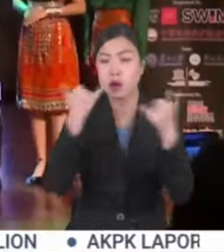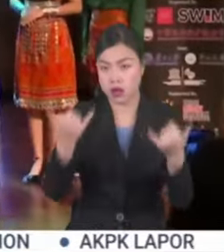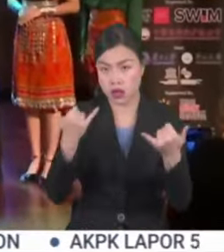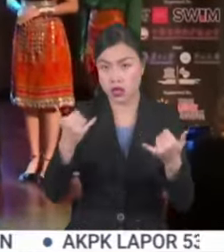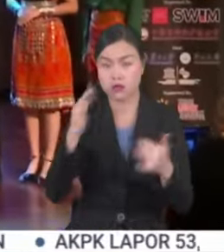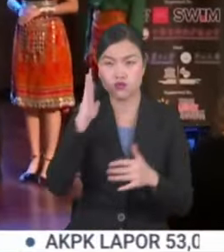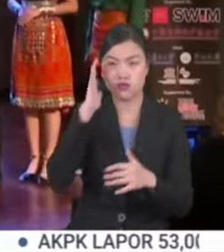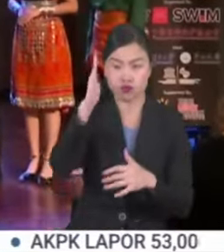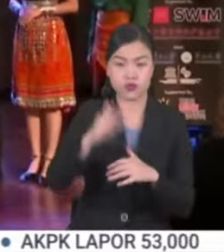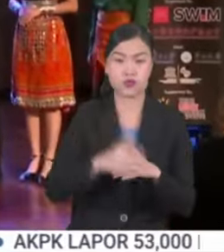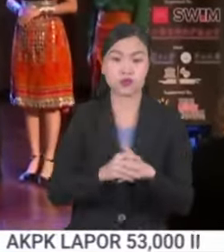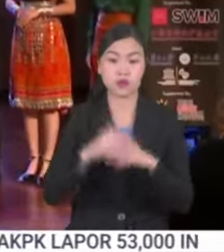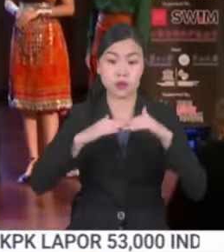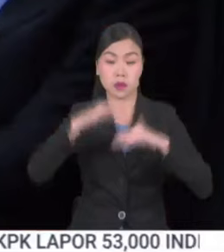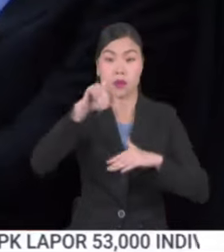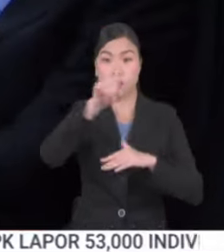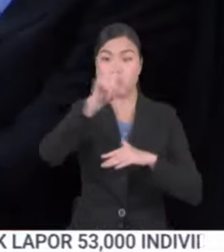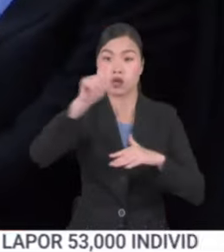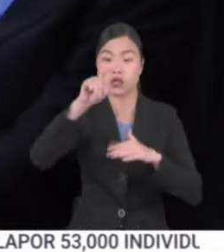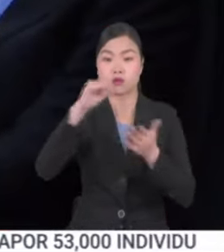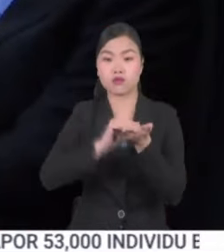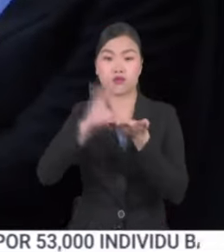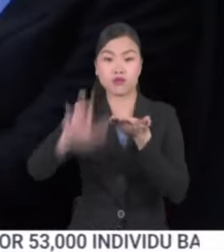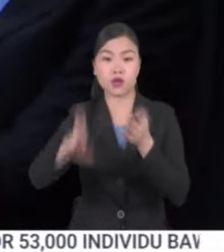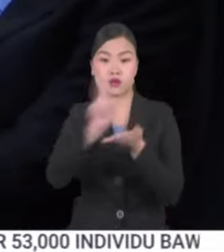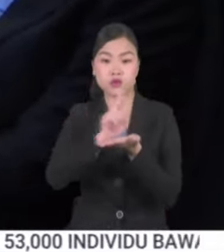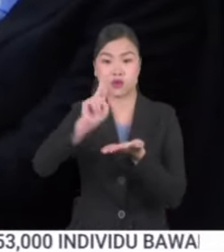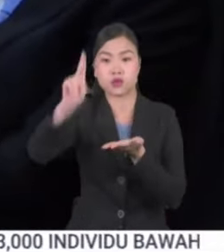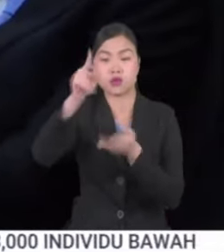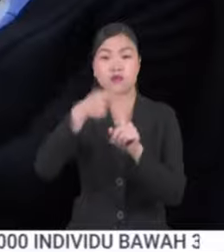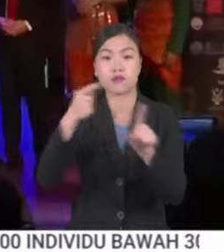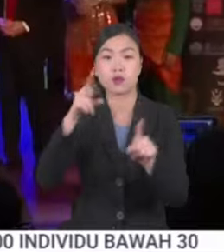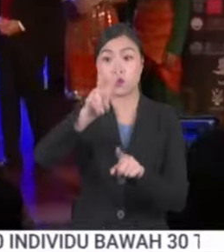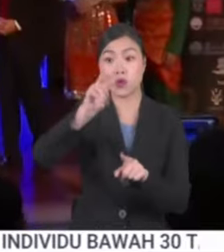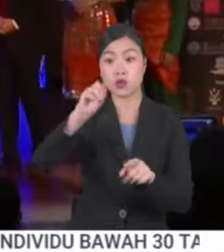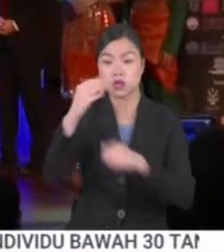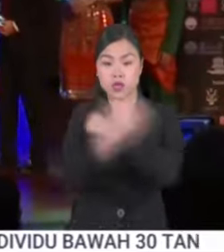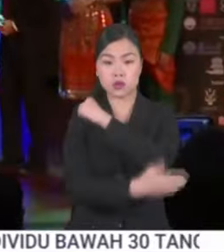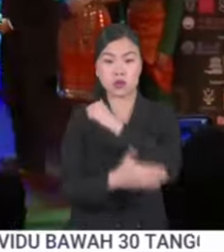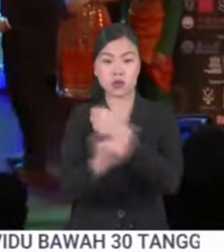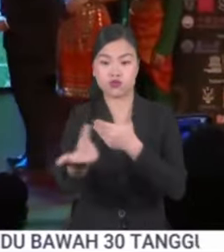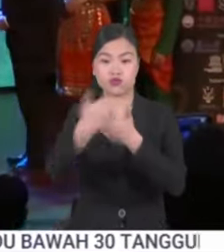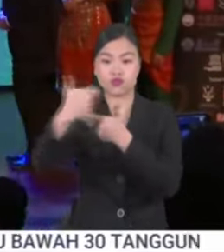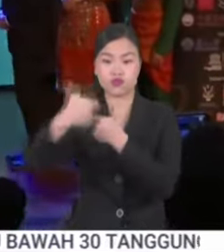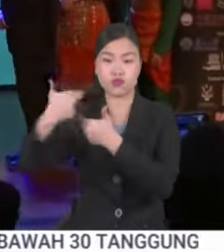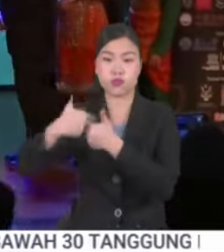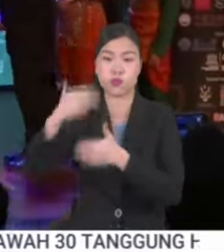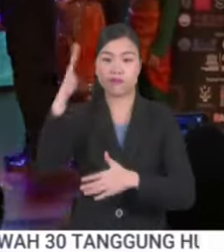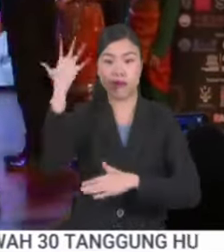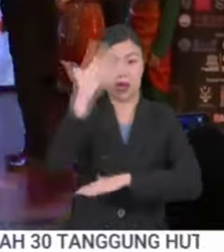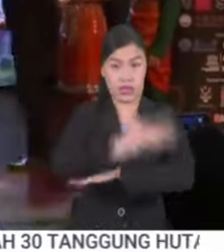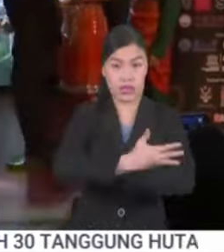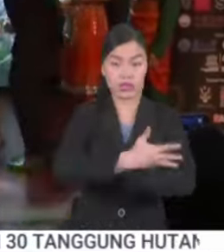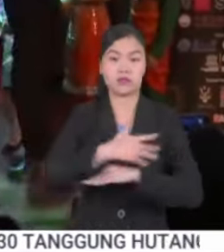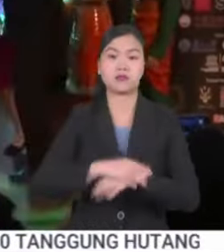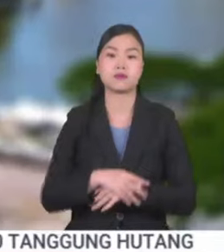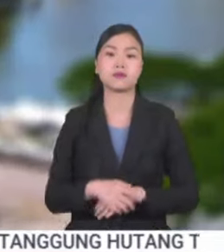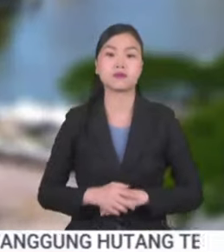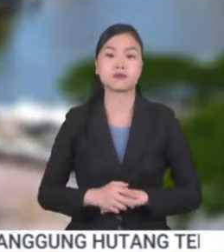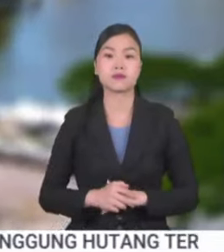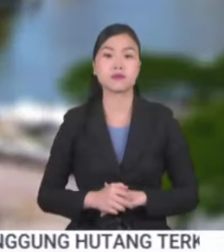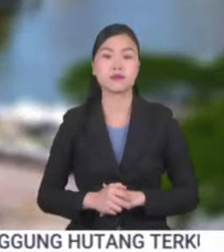akan datang. Lebih 100 orang pelajar universiti dari 20 buah negara terlibat dalam program 5 hari tersebut.